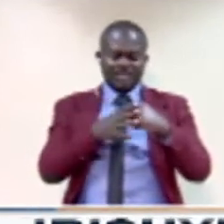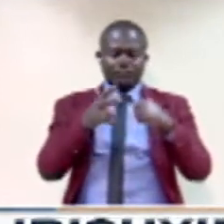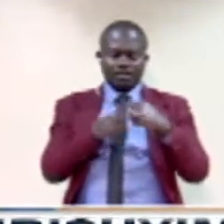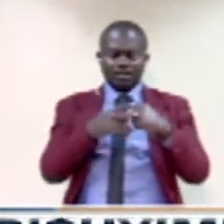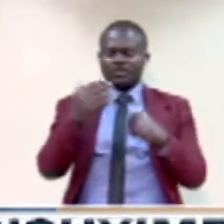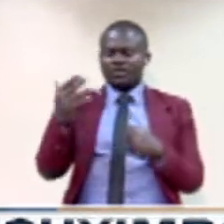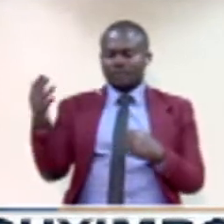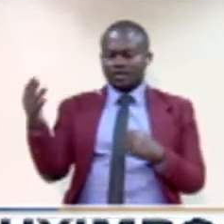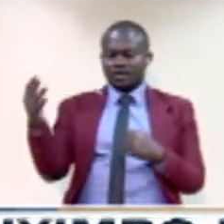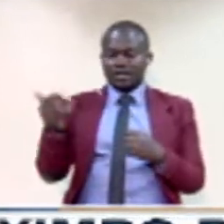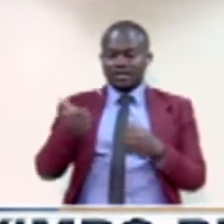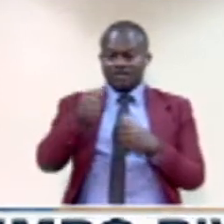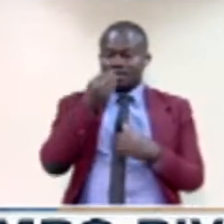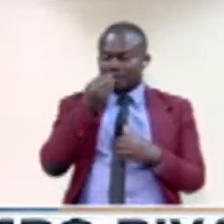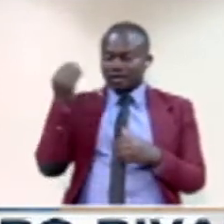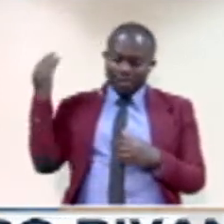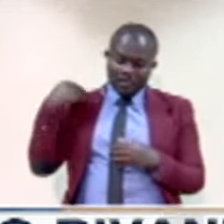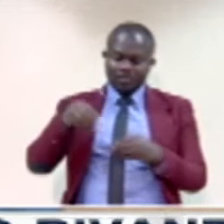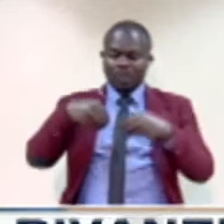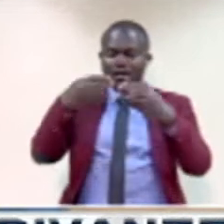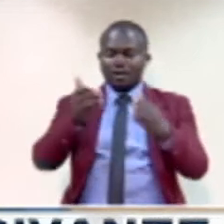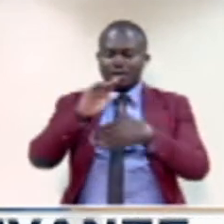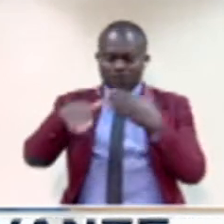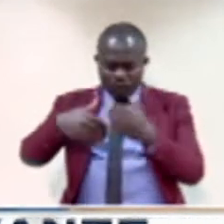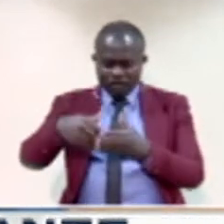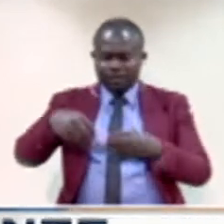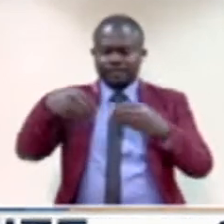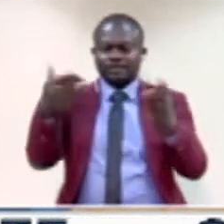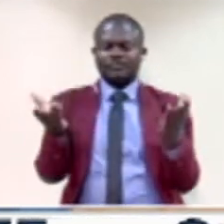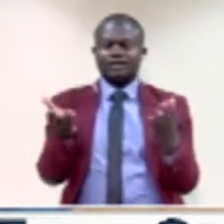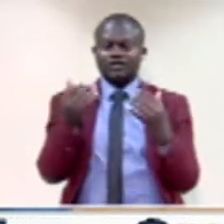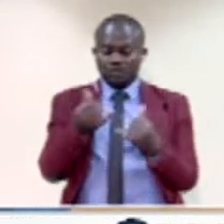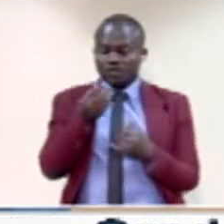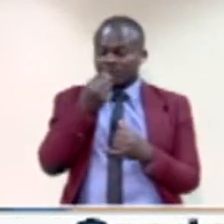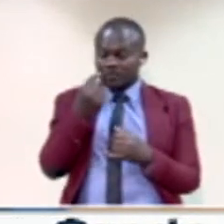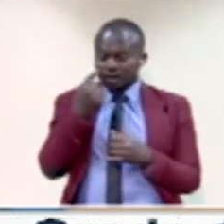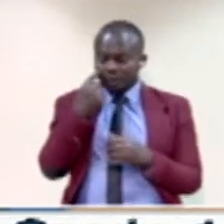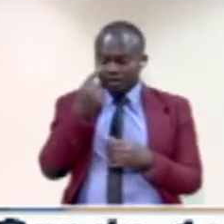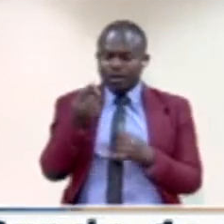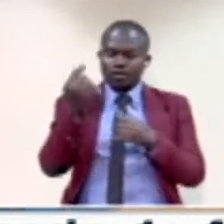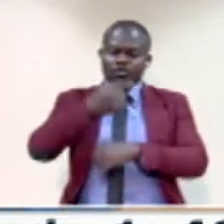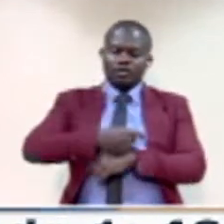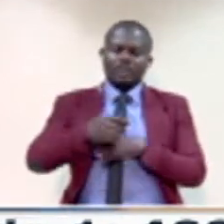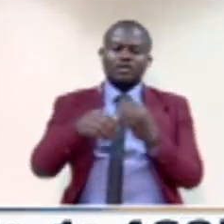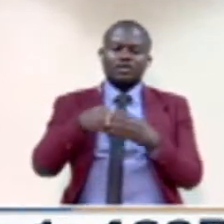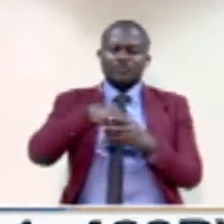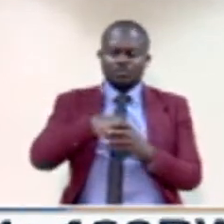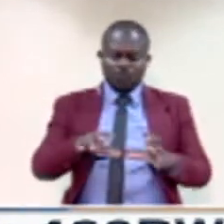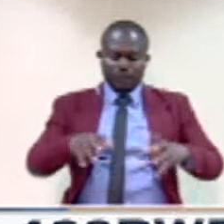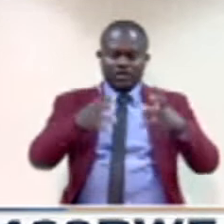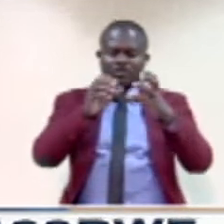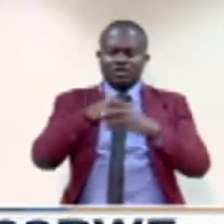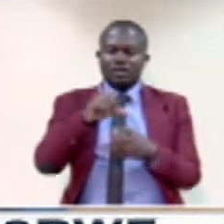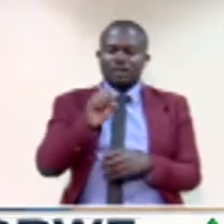9,755. Ibyo rero twari tubonye birara bigeze ku baturage uyu munsi byose. Ibyo turi kubona uyu munsi nabyo birashyirwa mu mifuka kugira ngo bijye mu